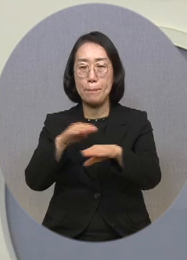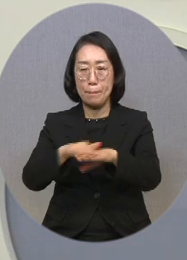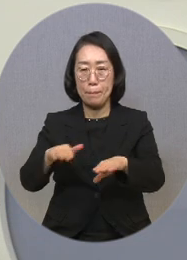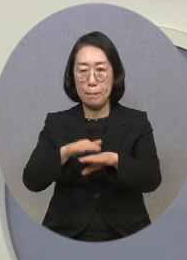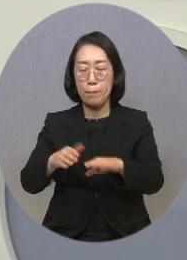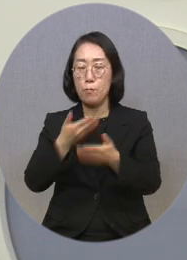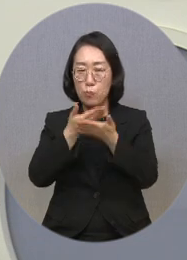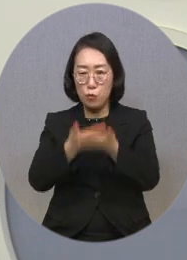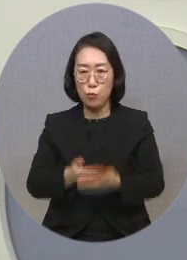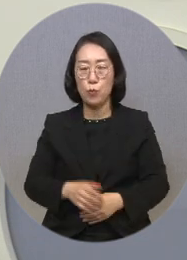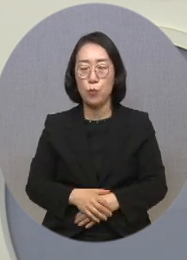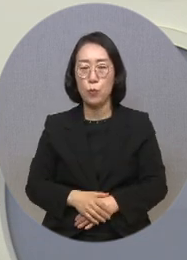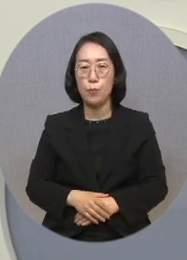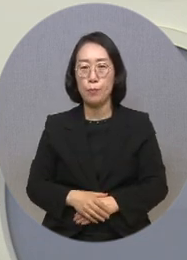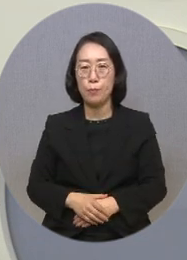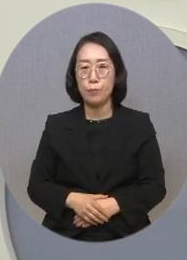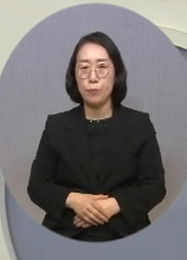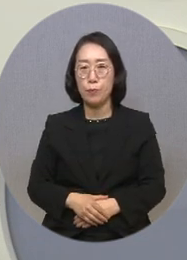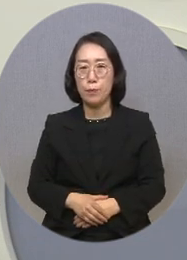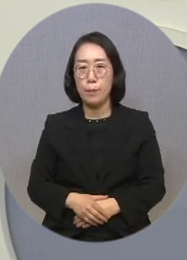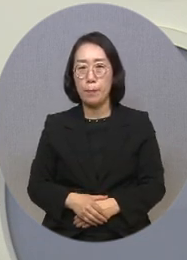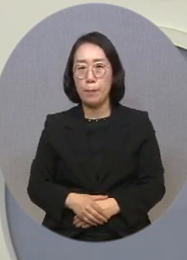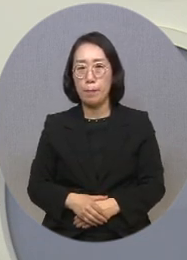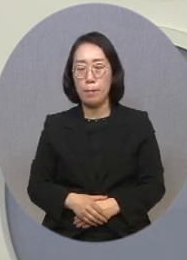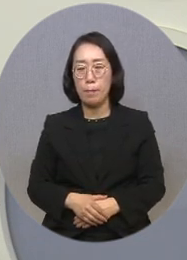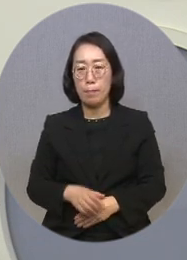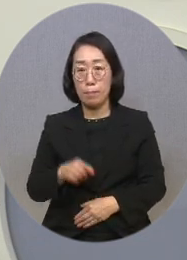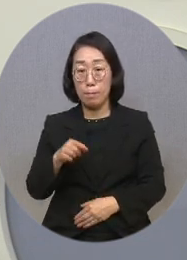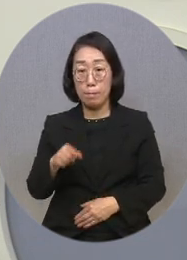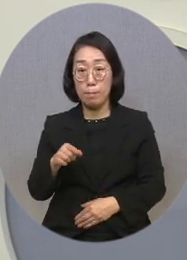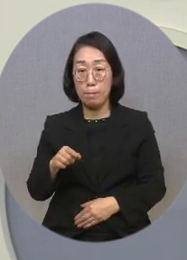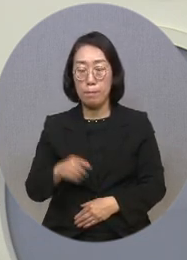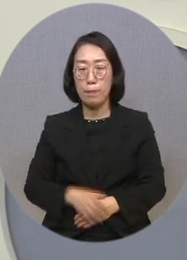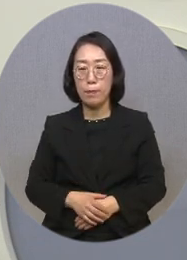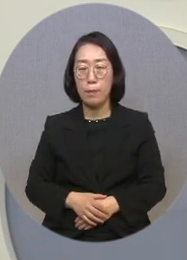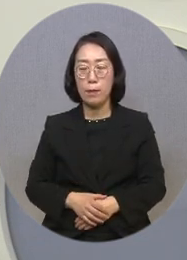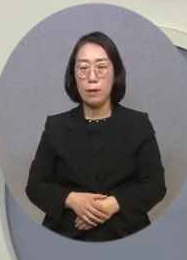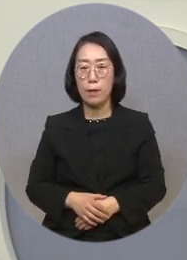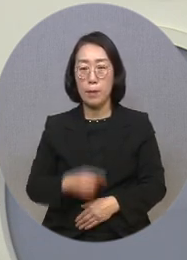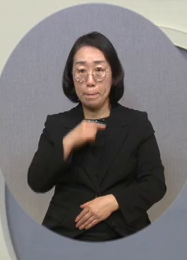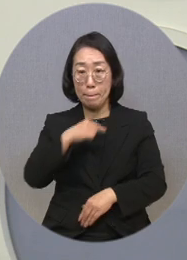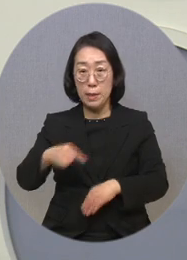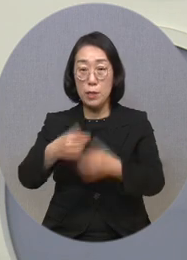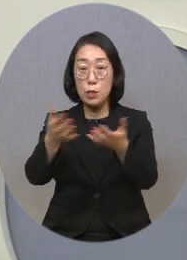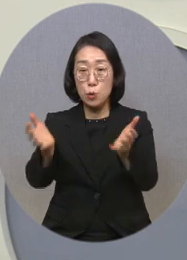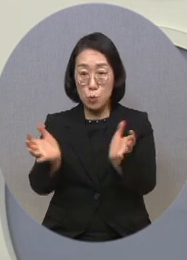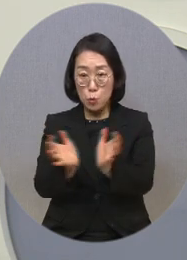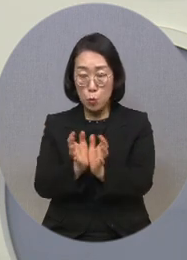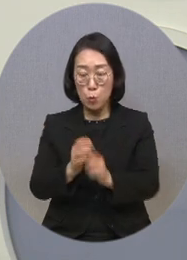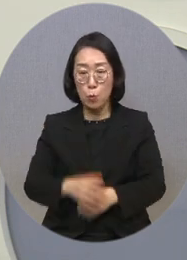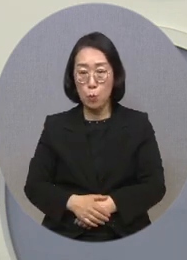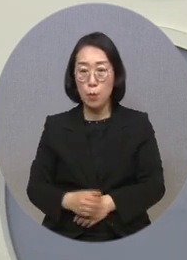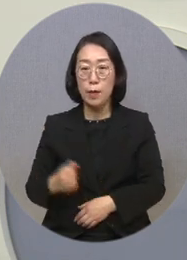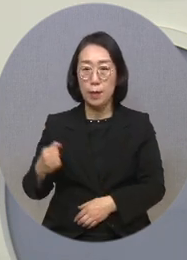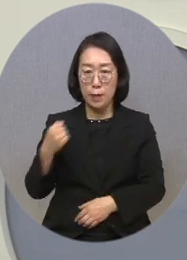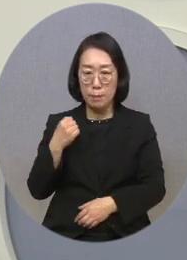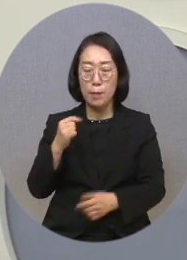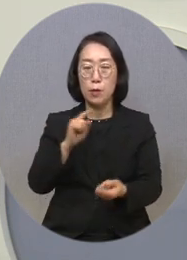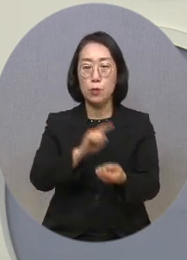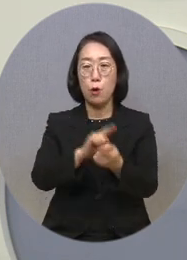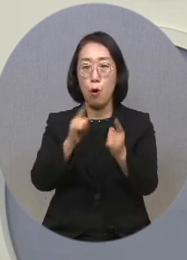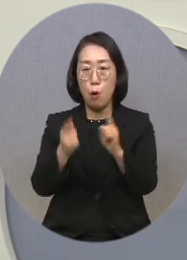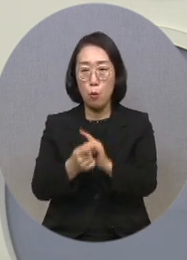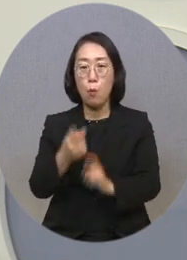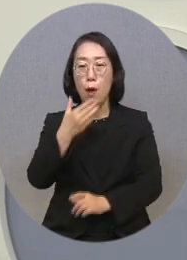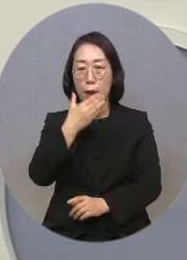양백산에 그 어떤 민족 정기를 세워서 북한도 남한도 정말 행복하게 잘 살